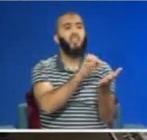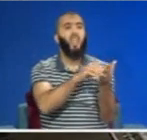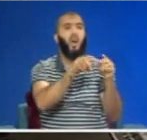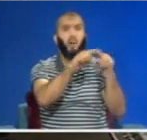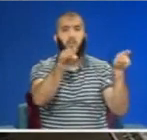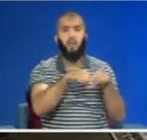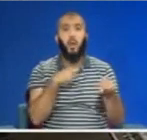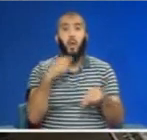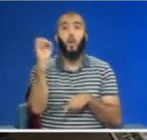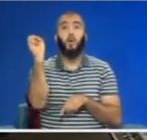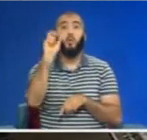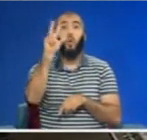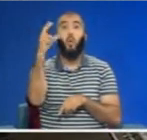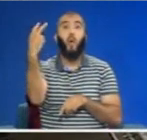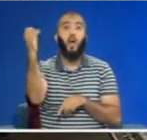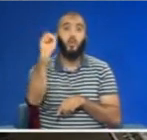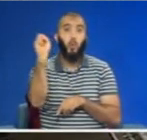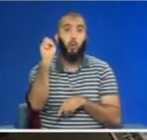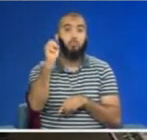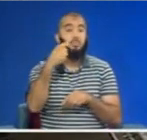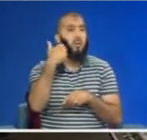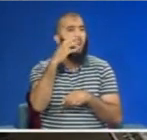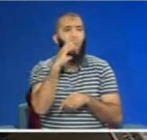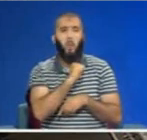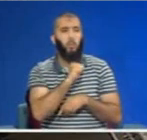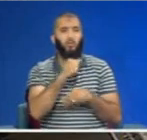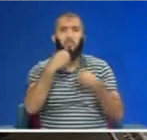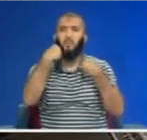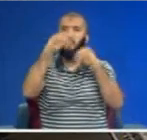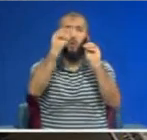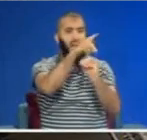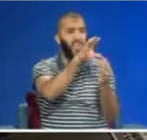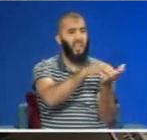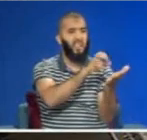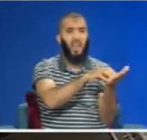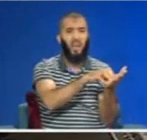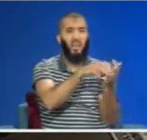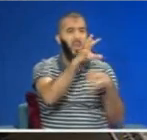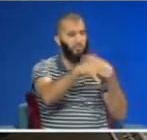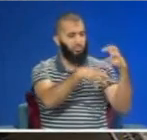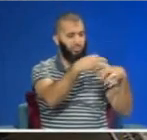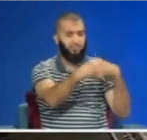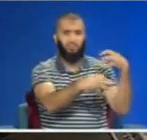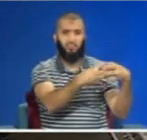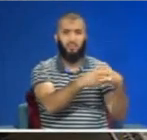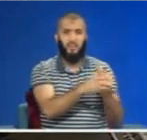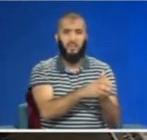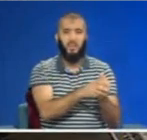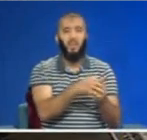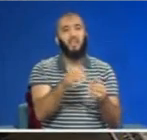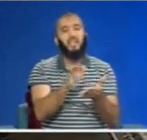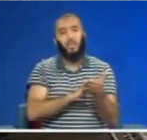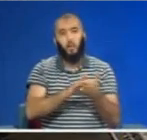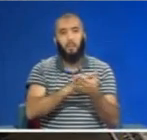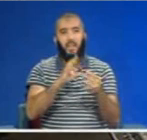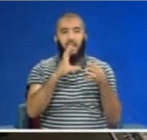حنا ست بنات كشغل على الجبل ما تنتباعش. واضح واضح ان شاء الله. هذا هو حدث. مع السلامة.